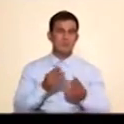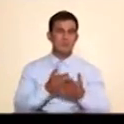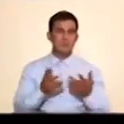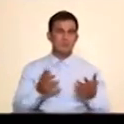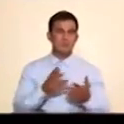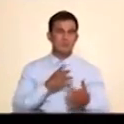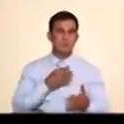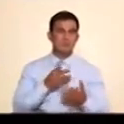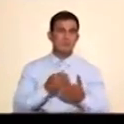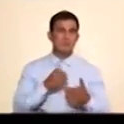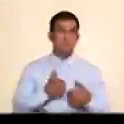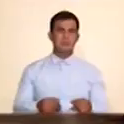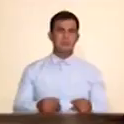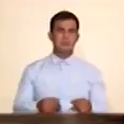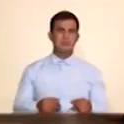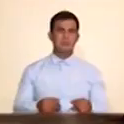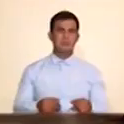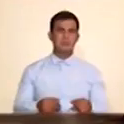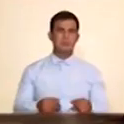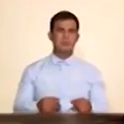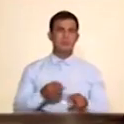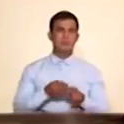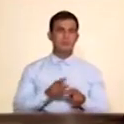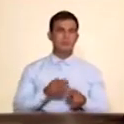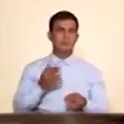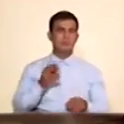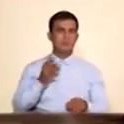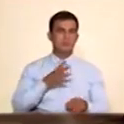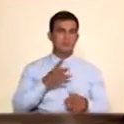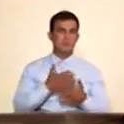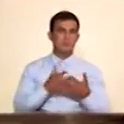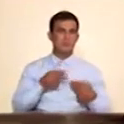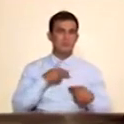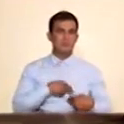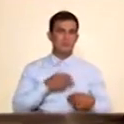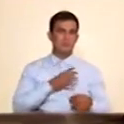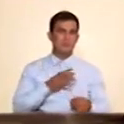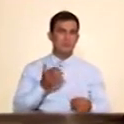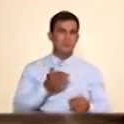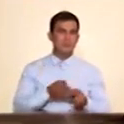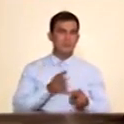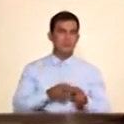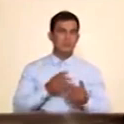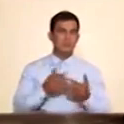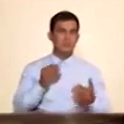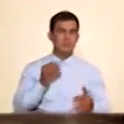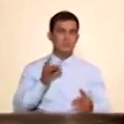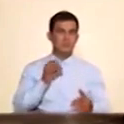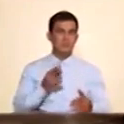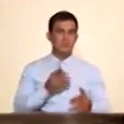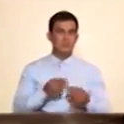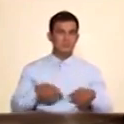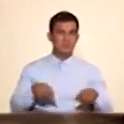harakat qilishgan albatta. Bu xizmatlari uchun qaysi yillarda Demek Franklar hududundan, yani